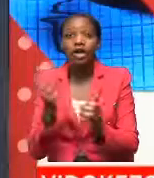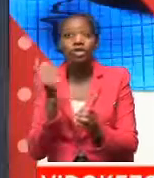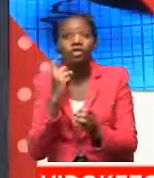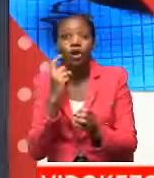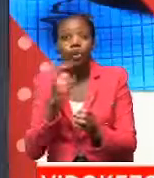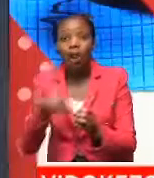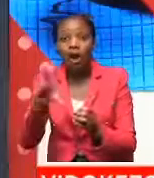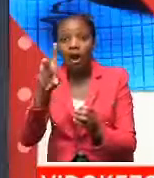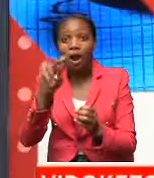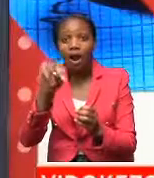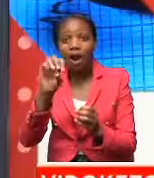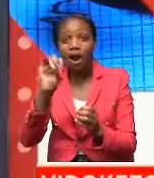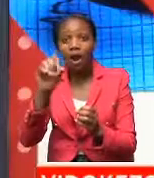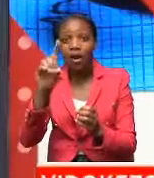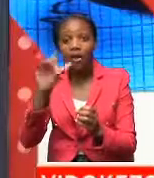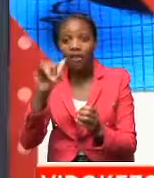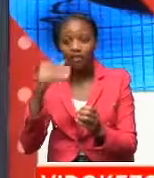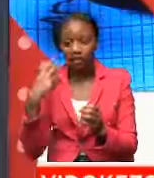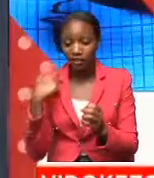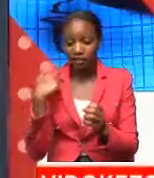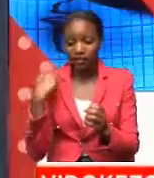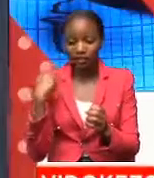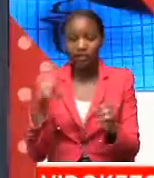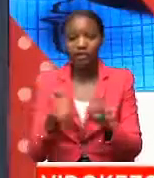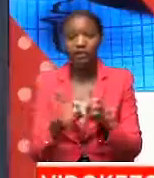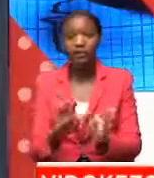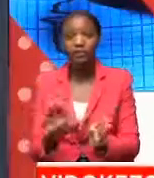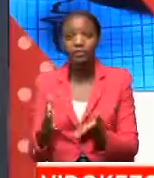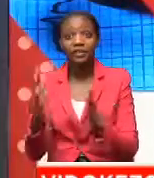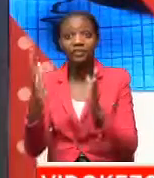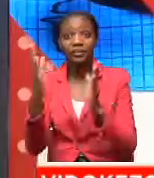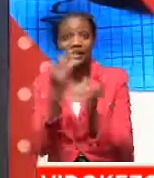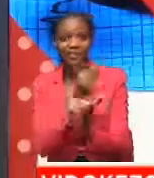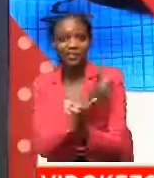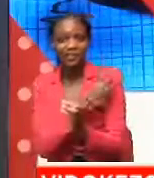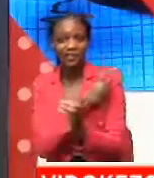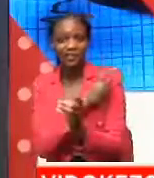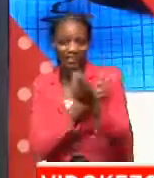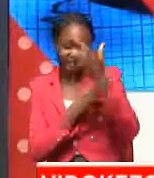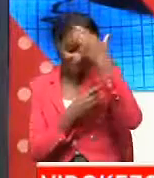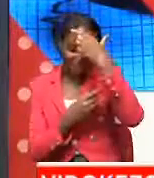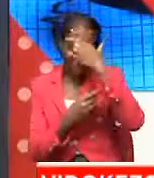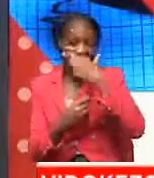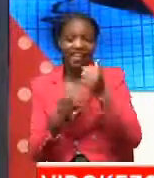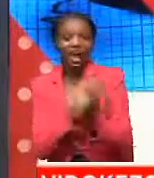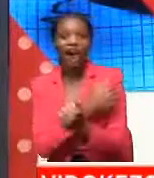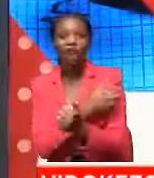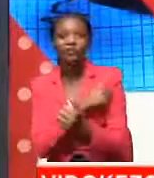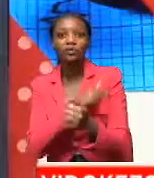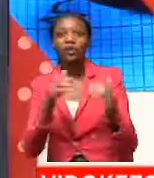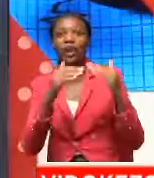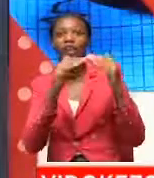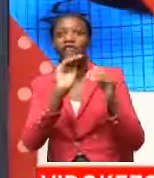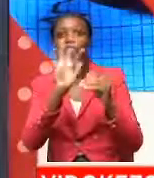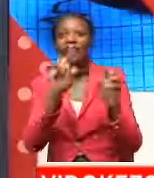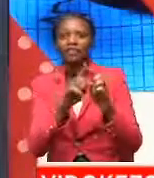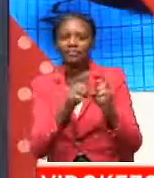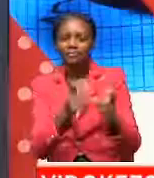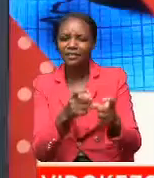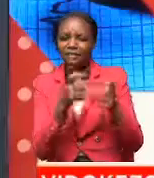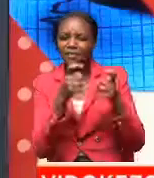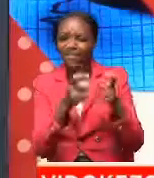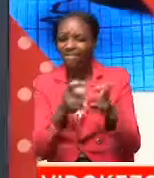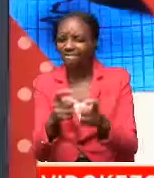Thika kutenga muda wao na kusherekea wauguzi katika hospitali ya Thika Level 5 kwa kuwatuza na bidhaa